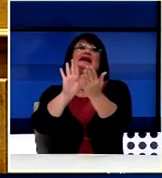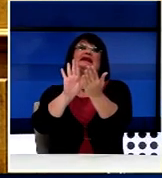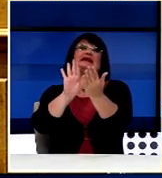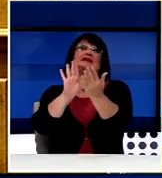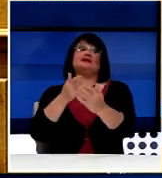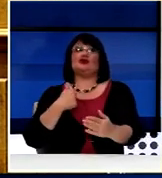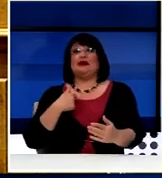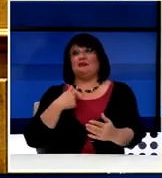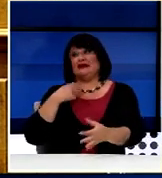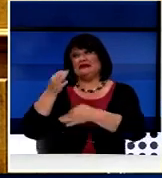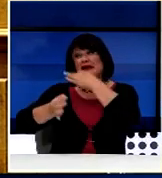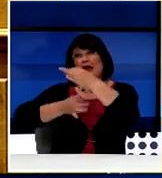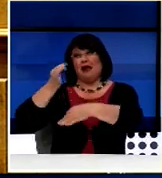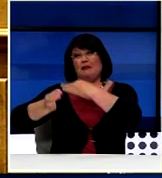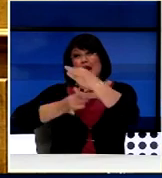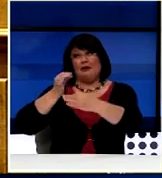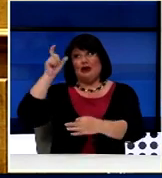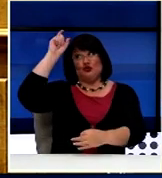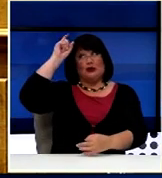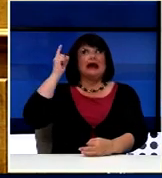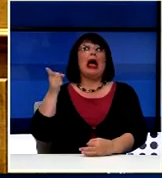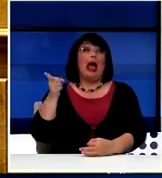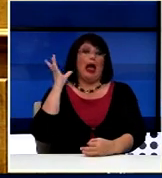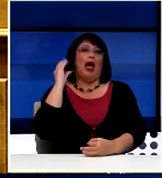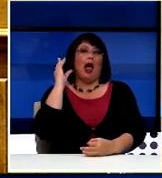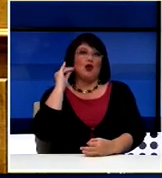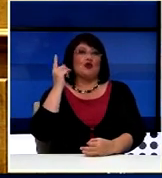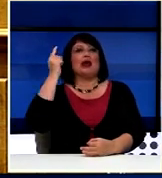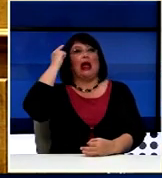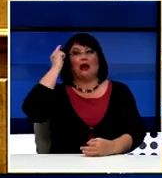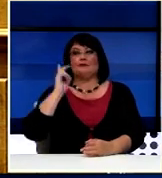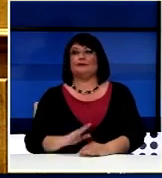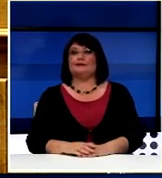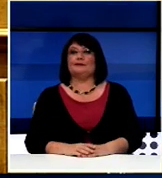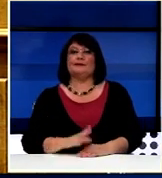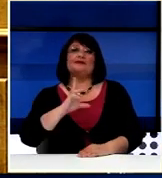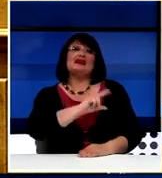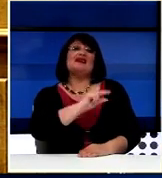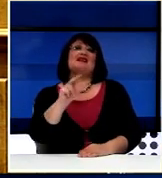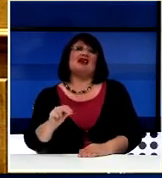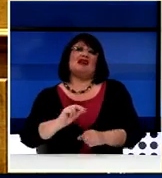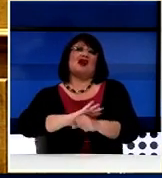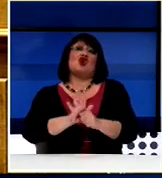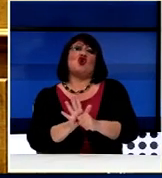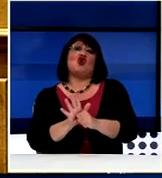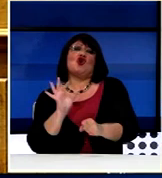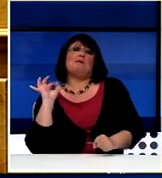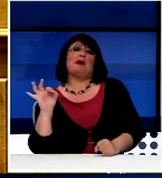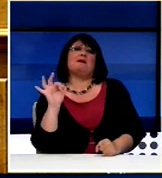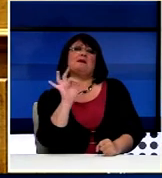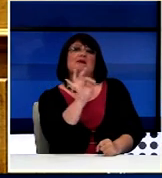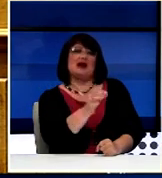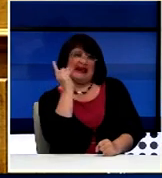επιχειρήματα στην Τουρκία. Αυτό μας λέτε. Τα ίδια κάνετε και με την πανδημία. Όποιος σας ασκεί κριτική είναι